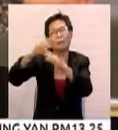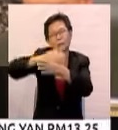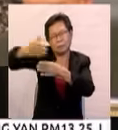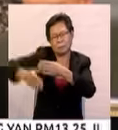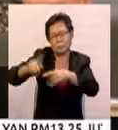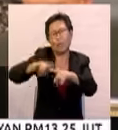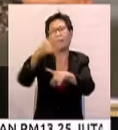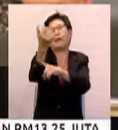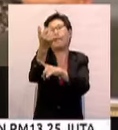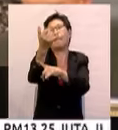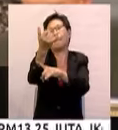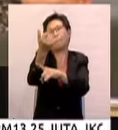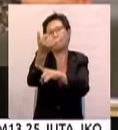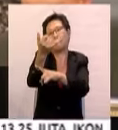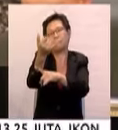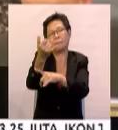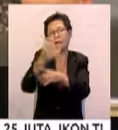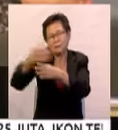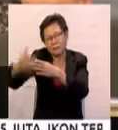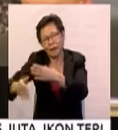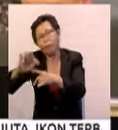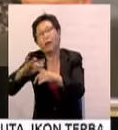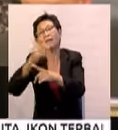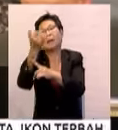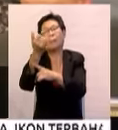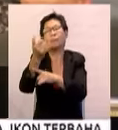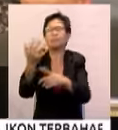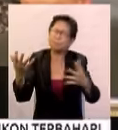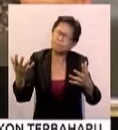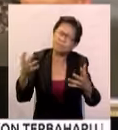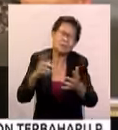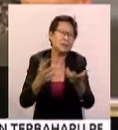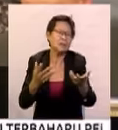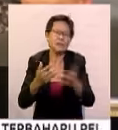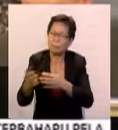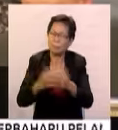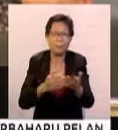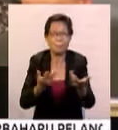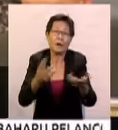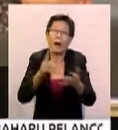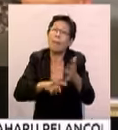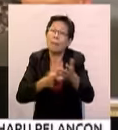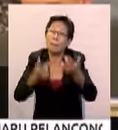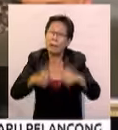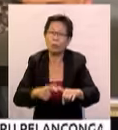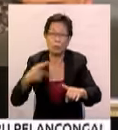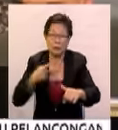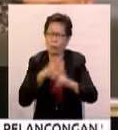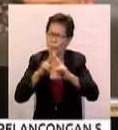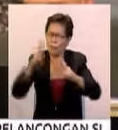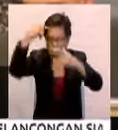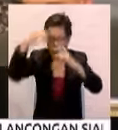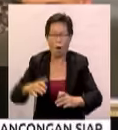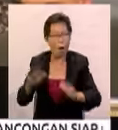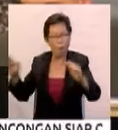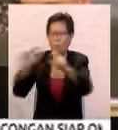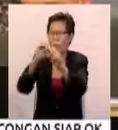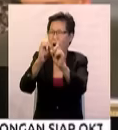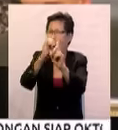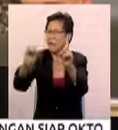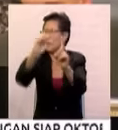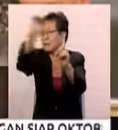dalam bulan Jun. Tapi dalam apa-apa juga keadaan, we are quite confident that there will be a full shutdown or switch